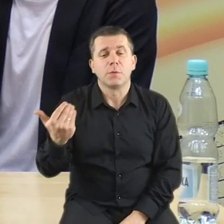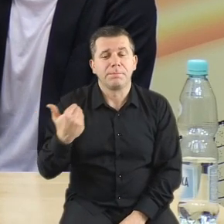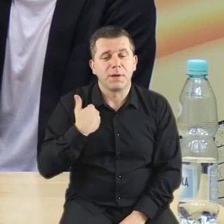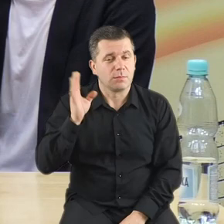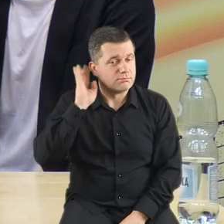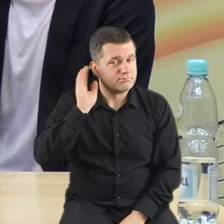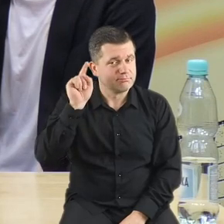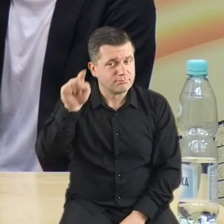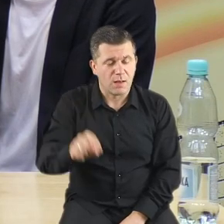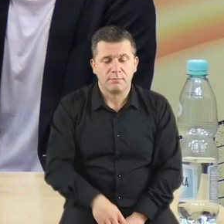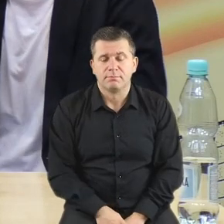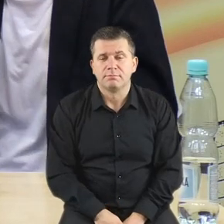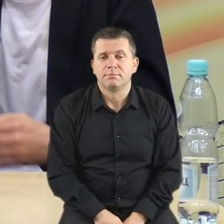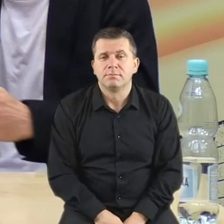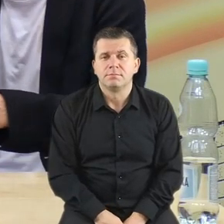przecież tam